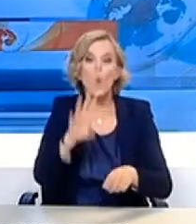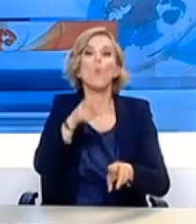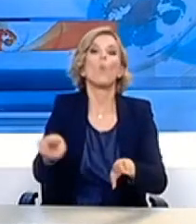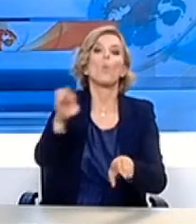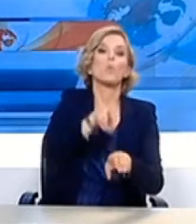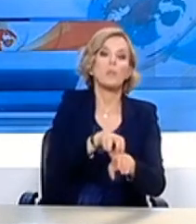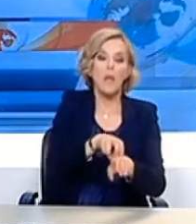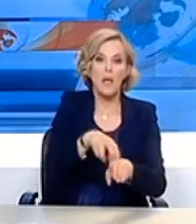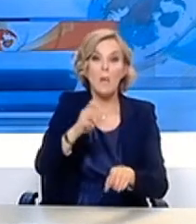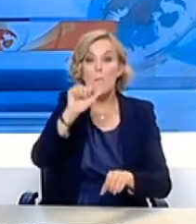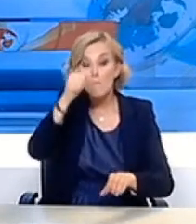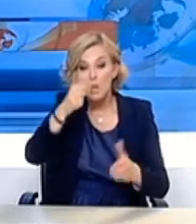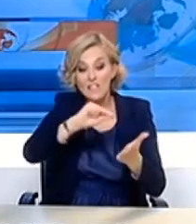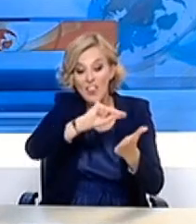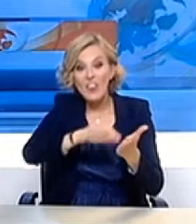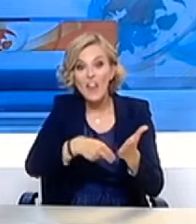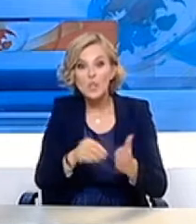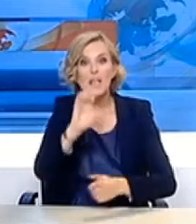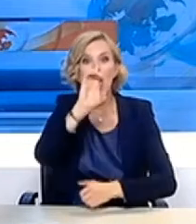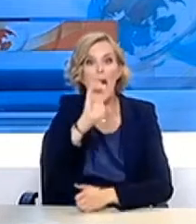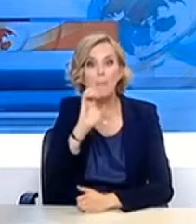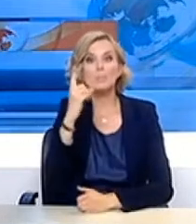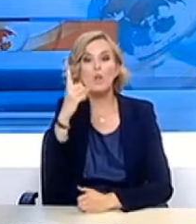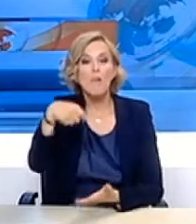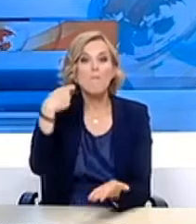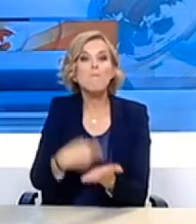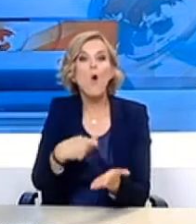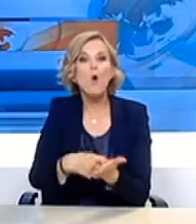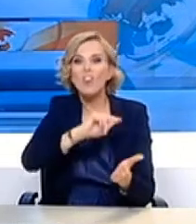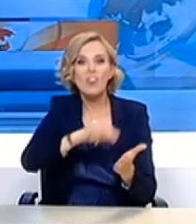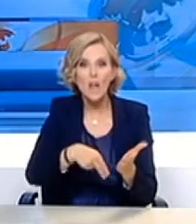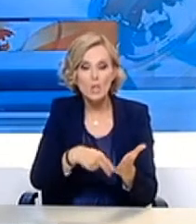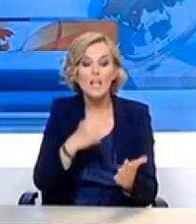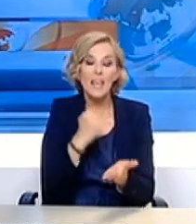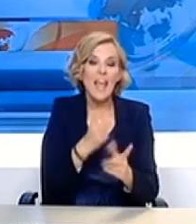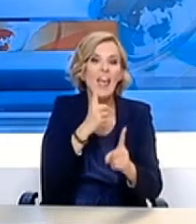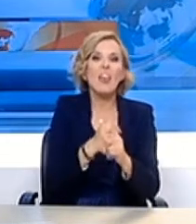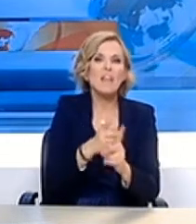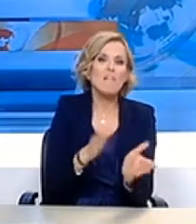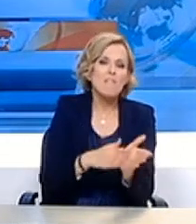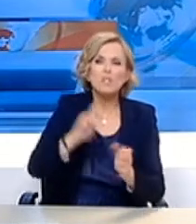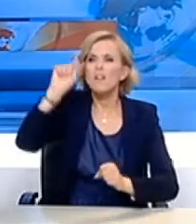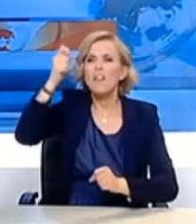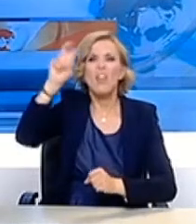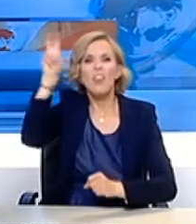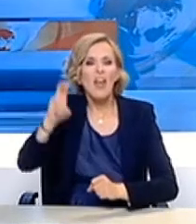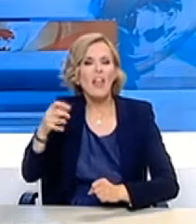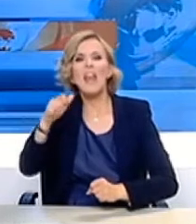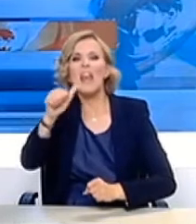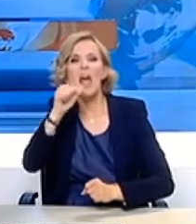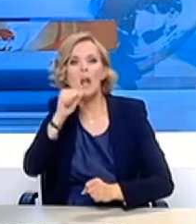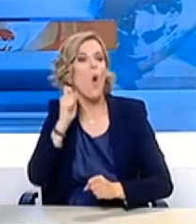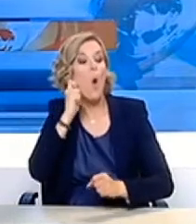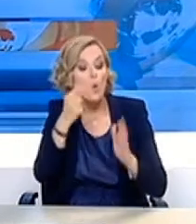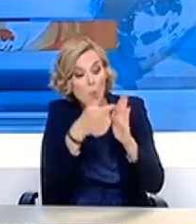επιβιβάζεται χωρίς τη δήλωση του Ε1 ή την ειδική βεβαίωση μόνιμης κατοικίας. Επίσης, από σήμερα το βράδυ και